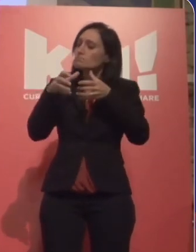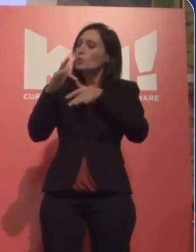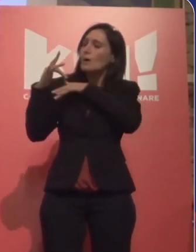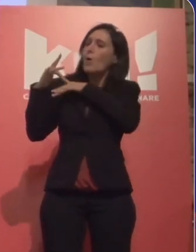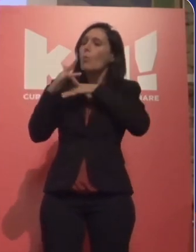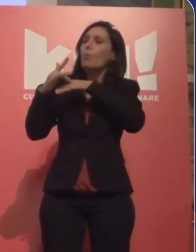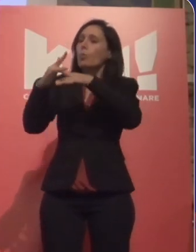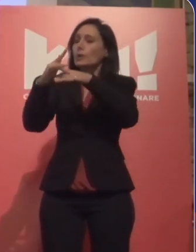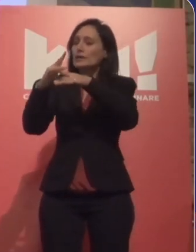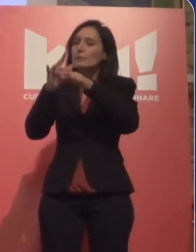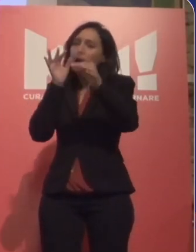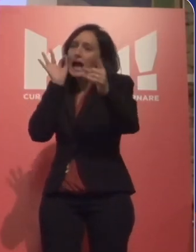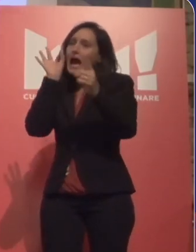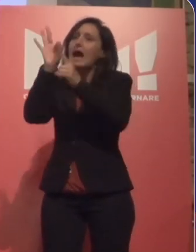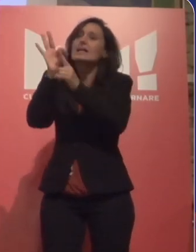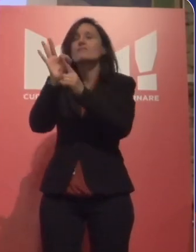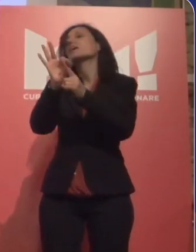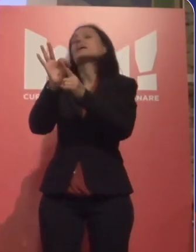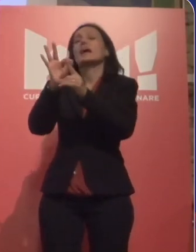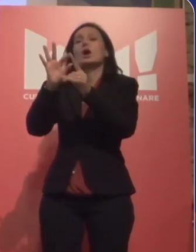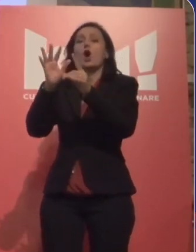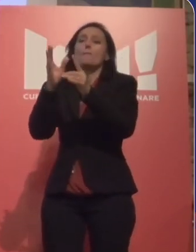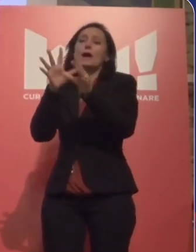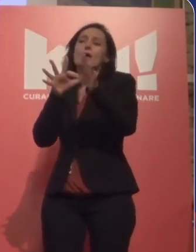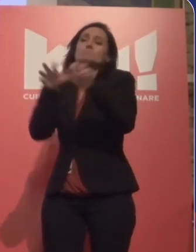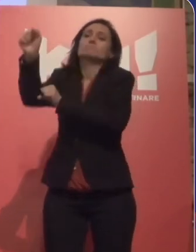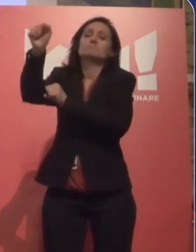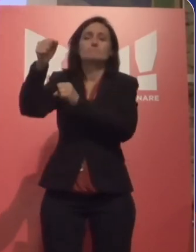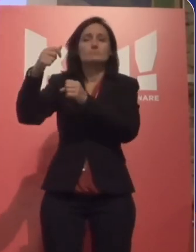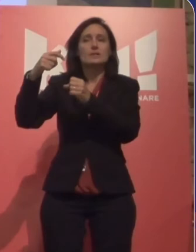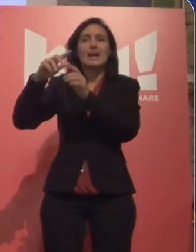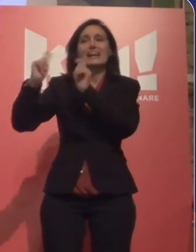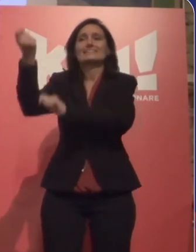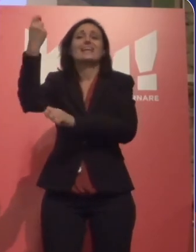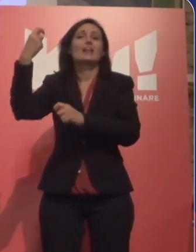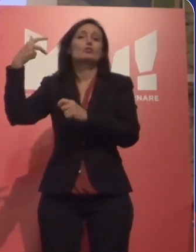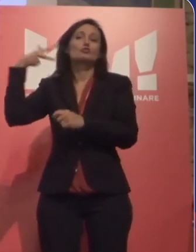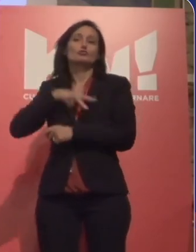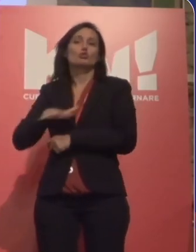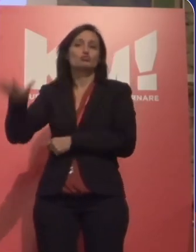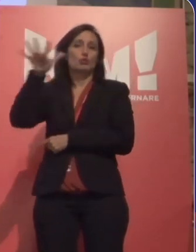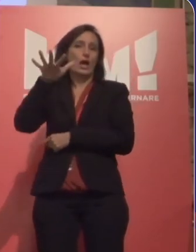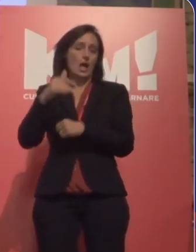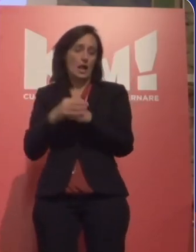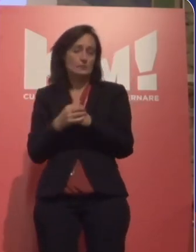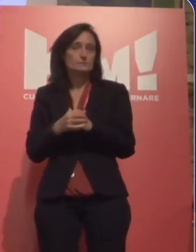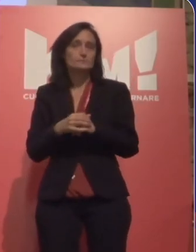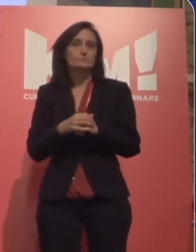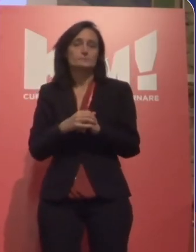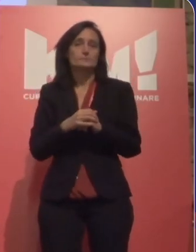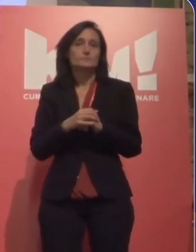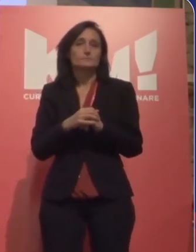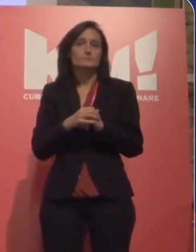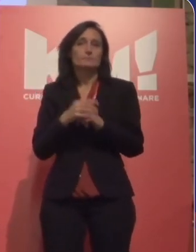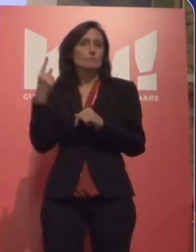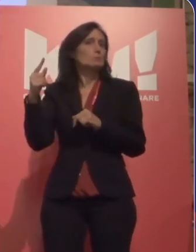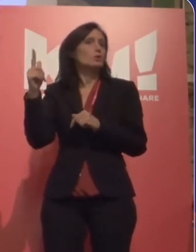la burrasca si è tante volte negli anni 90